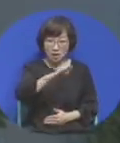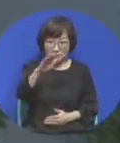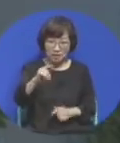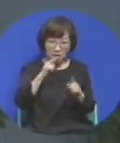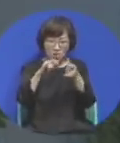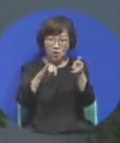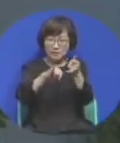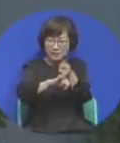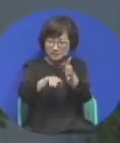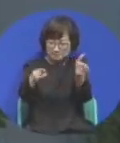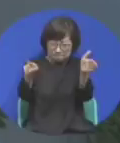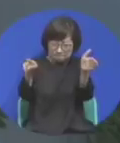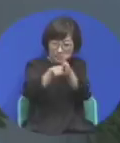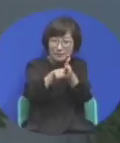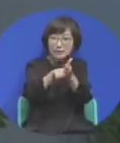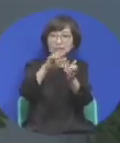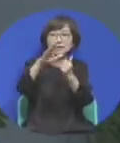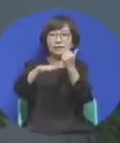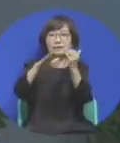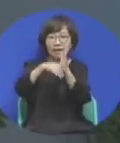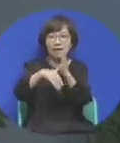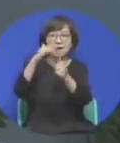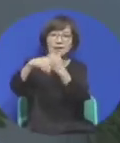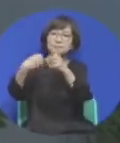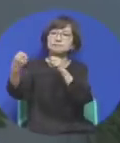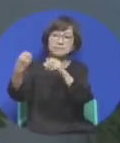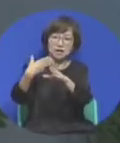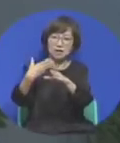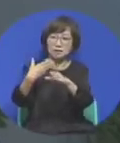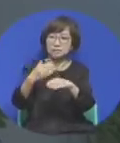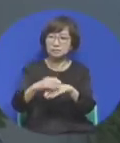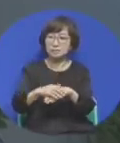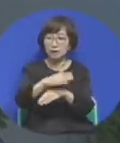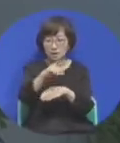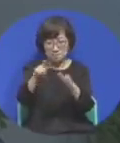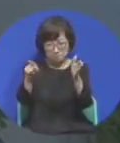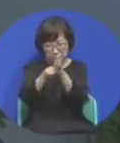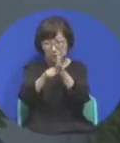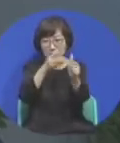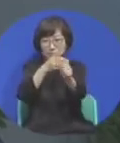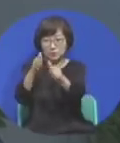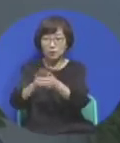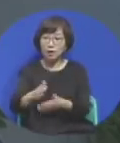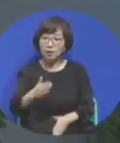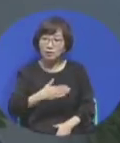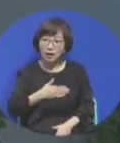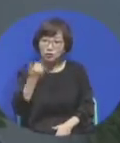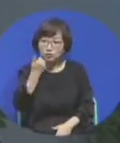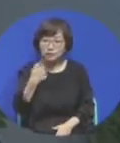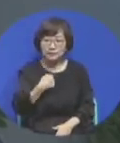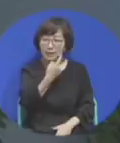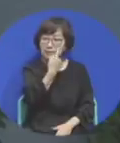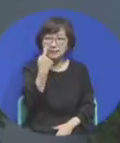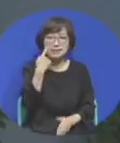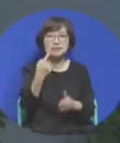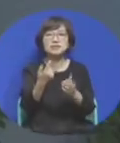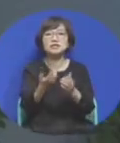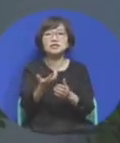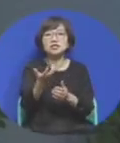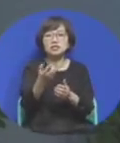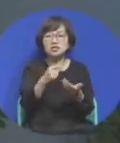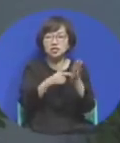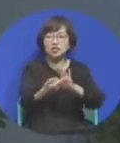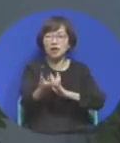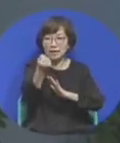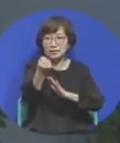붙잡으면 역사를 합니다. If you just hold on to the covenant, the works will arise. 믿으시기 바랍니다. So may you believe 저는 it. 저는 증인입니다. I'm a witness of that. 훌륭한 사람이 아닙니다. 증인입니다.